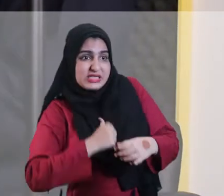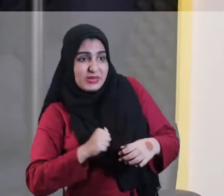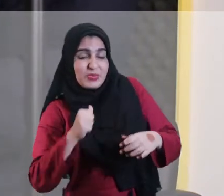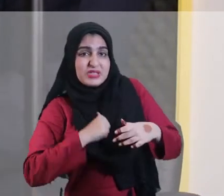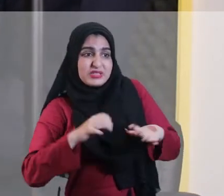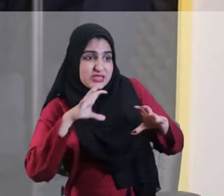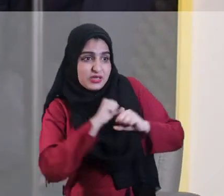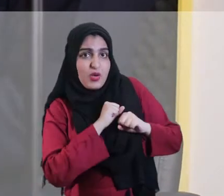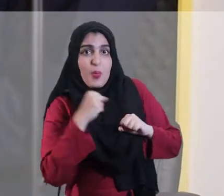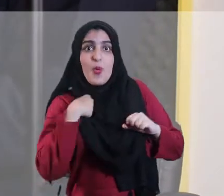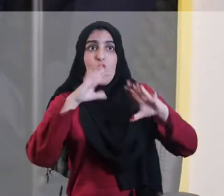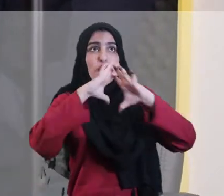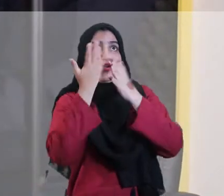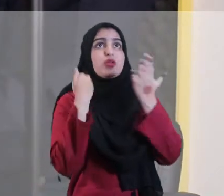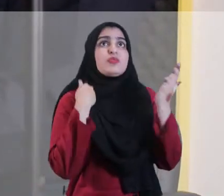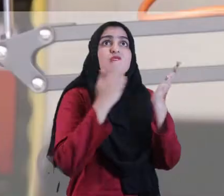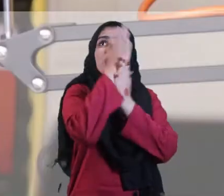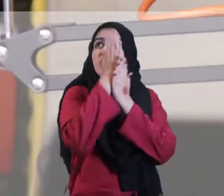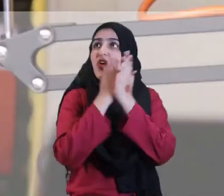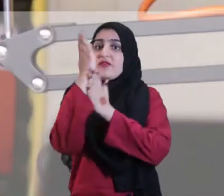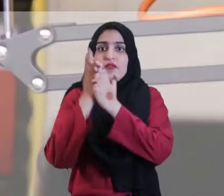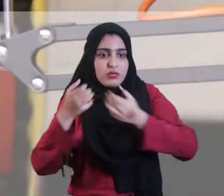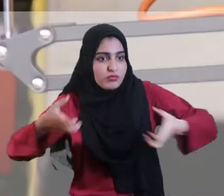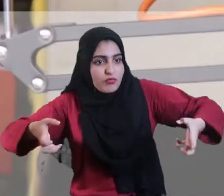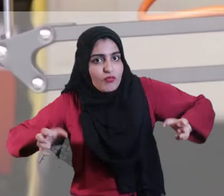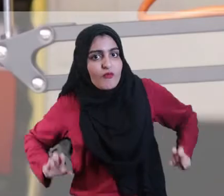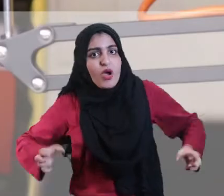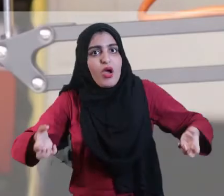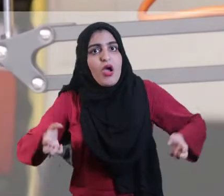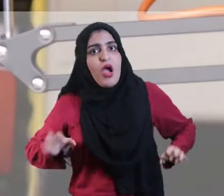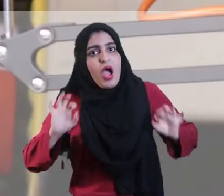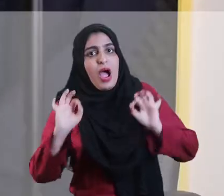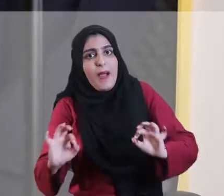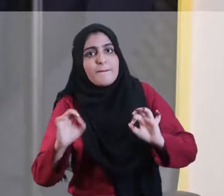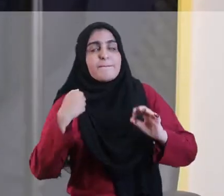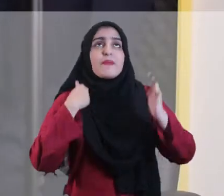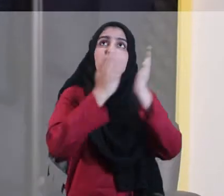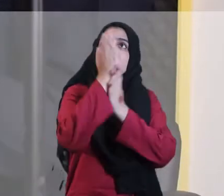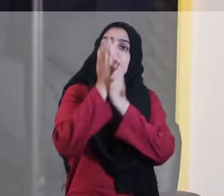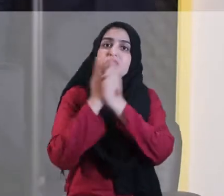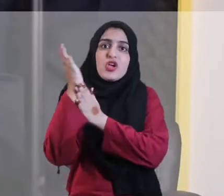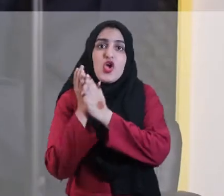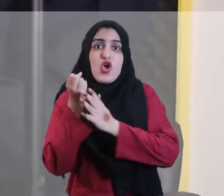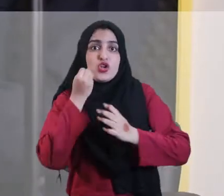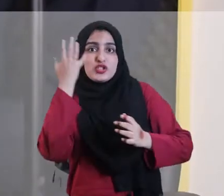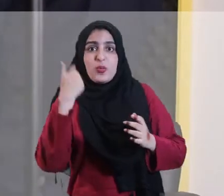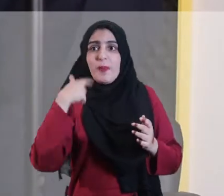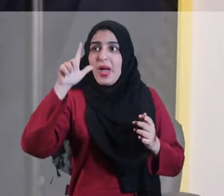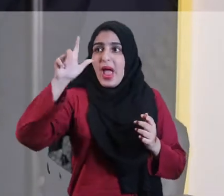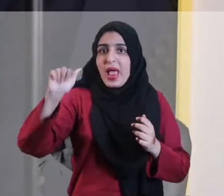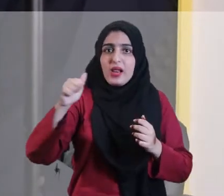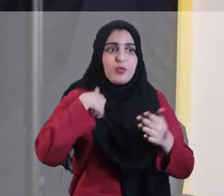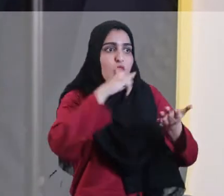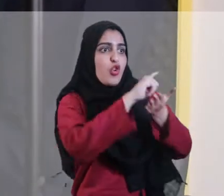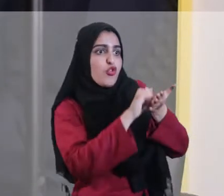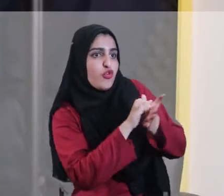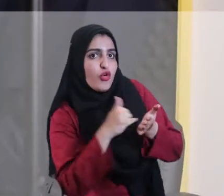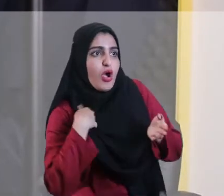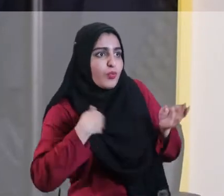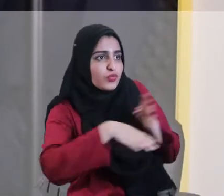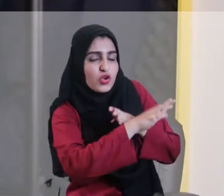वह मैं दुनिया ट्रेवल कि उनके काम स्वप्न यात्रा टीचर पर ट्रेवल आप घृणा में